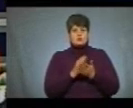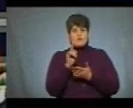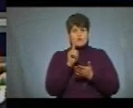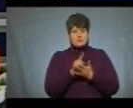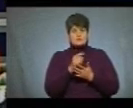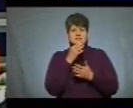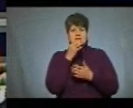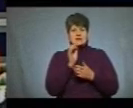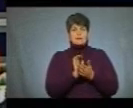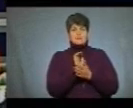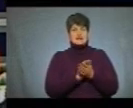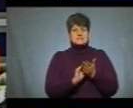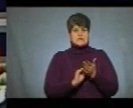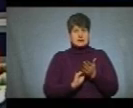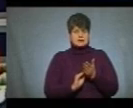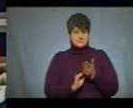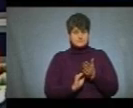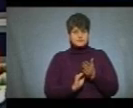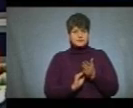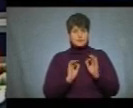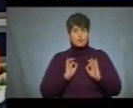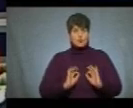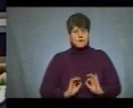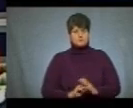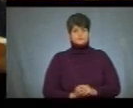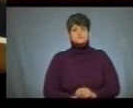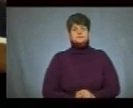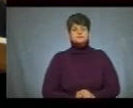прес-секретар прокурора області Леся Гурецька. Подробиці у сюжеті.